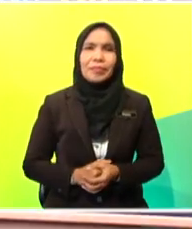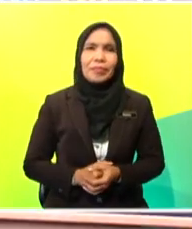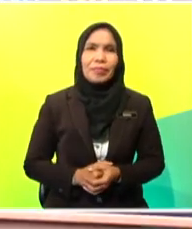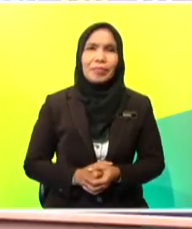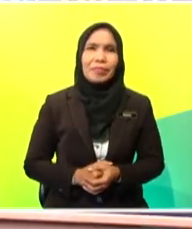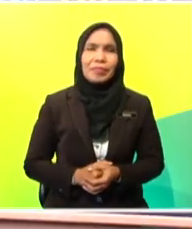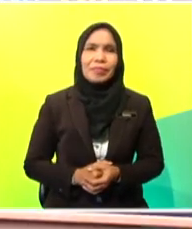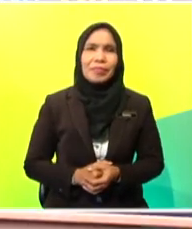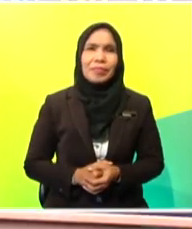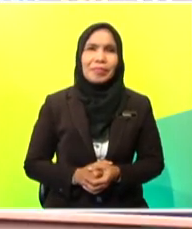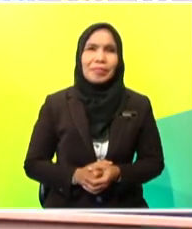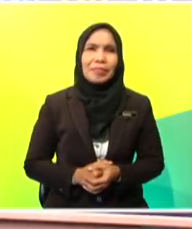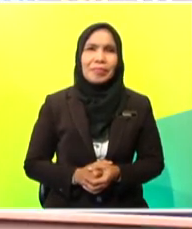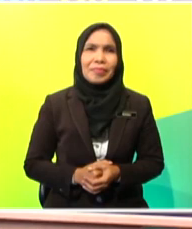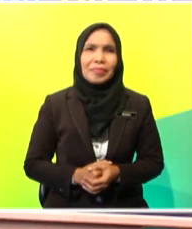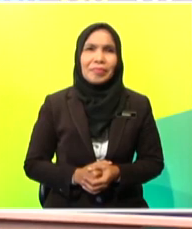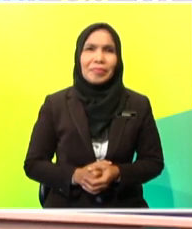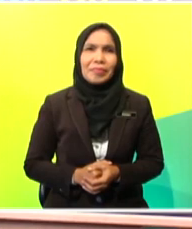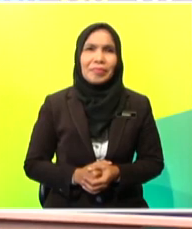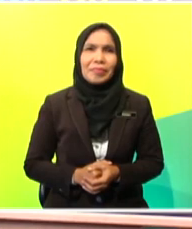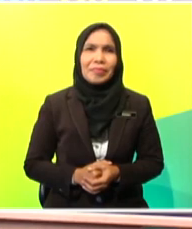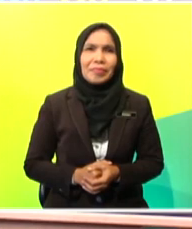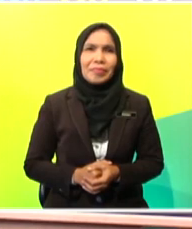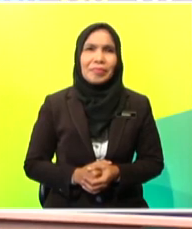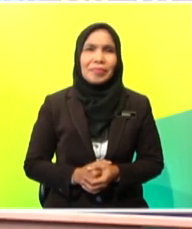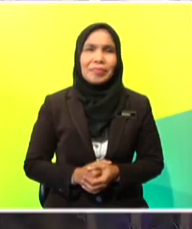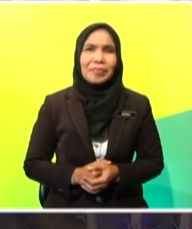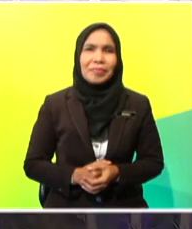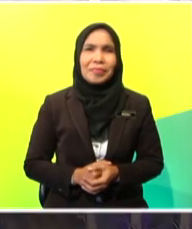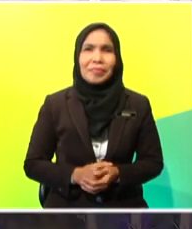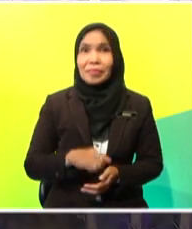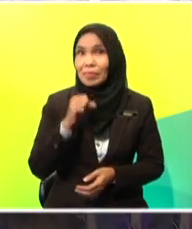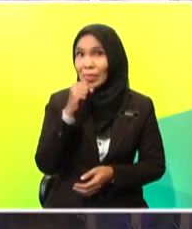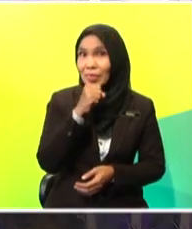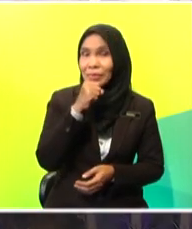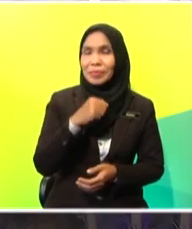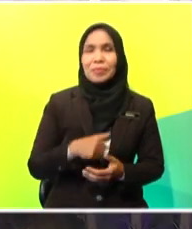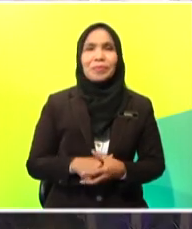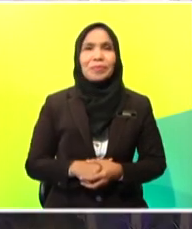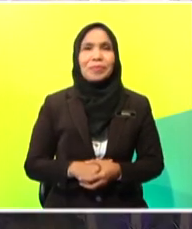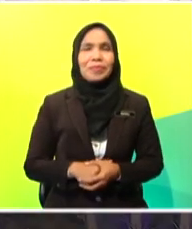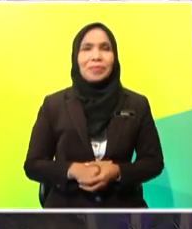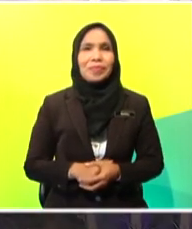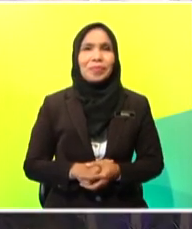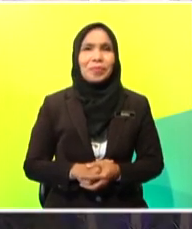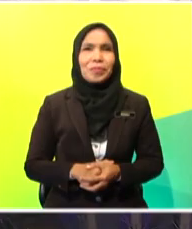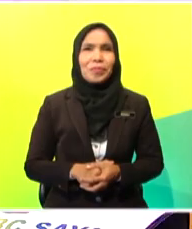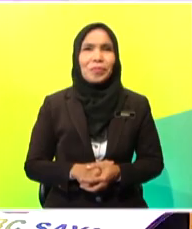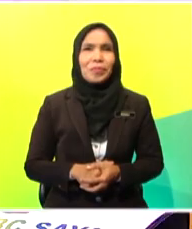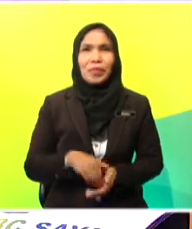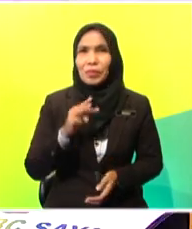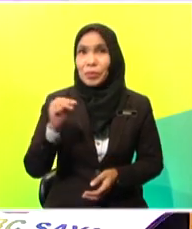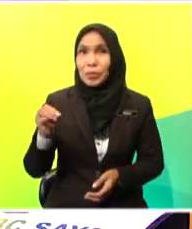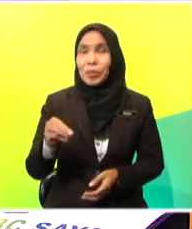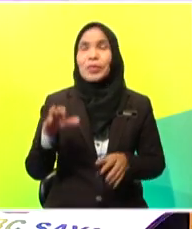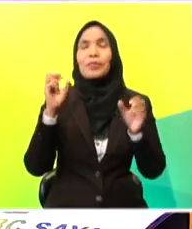asri.jk jungkit menyanyilah karena boleh-boleh hwui kalau Kak rumah tuh boleh